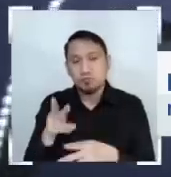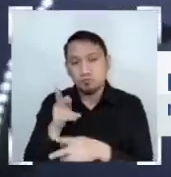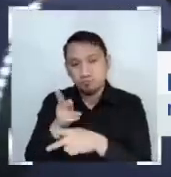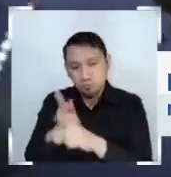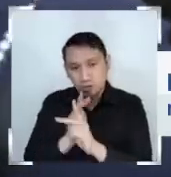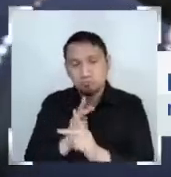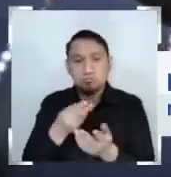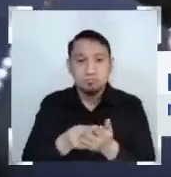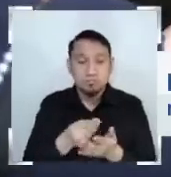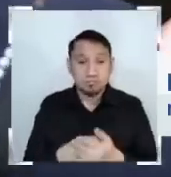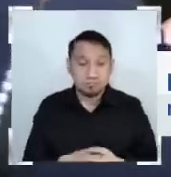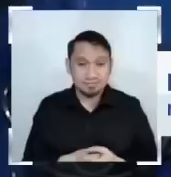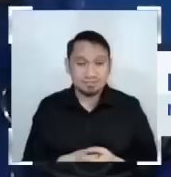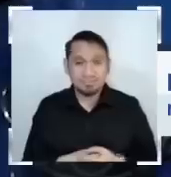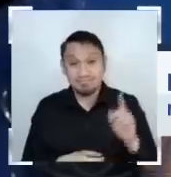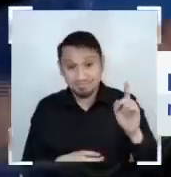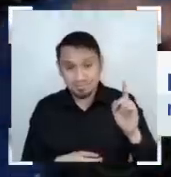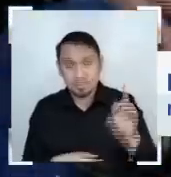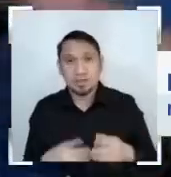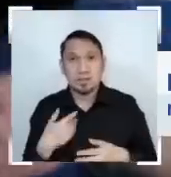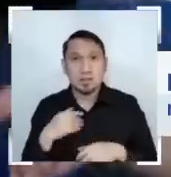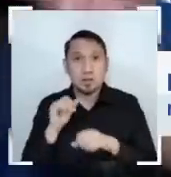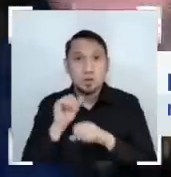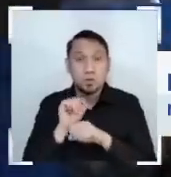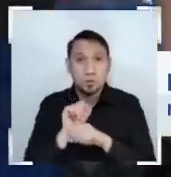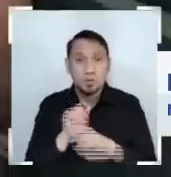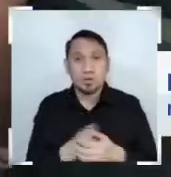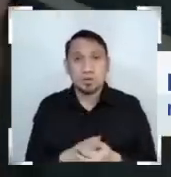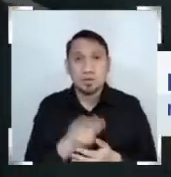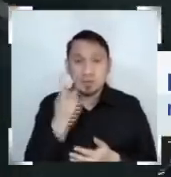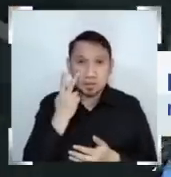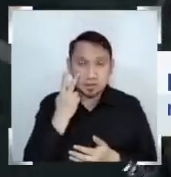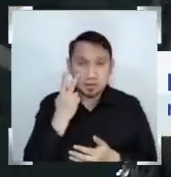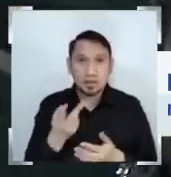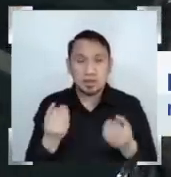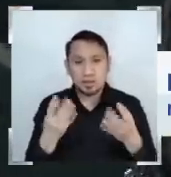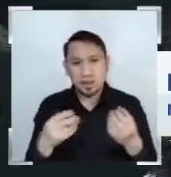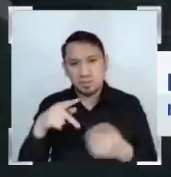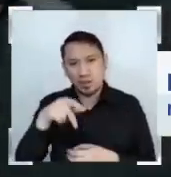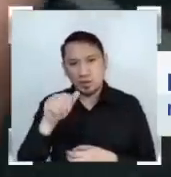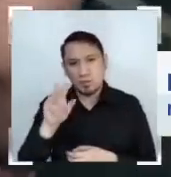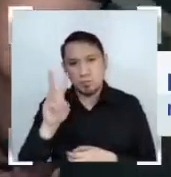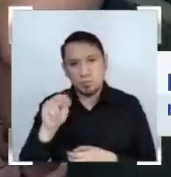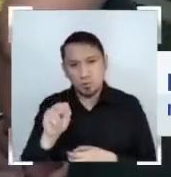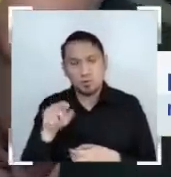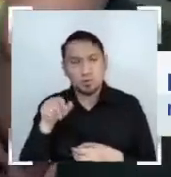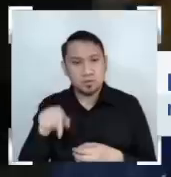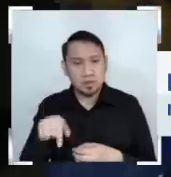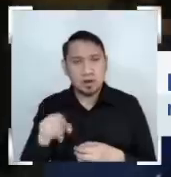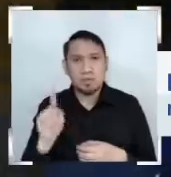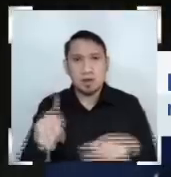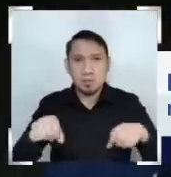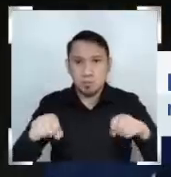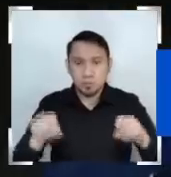account officer sa isang financing company, napansing dumami ang nagsasangla sa kanila ng mga ORCR ng kanilang mga motor. Ngayon